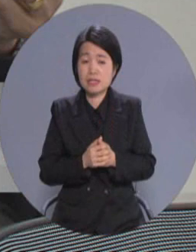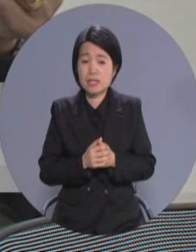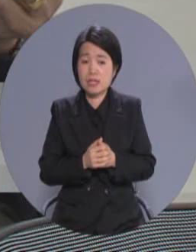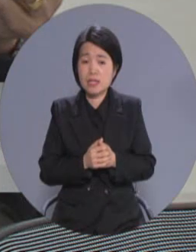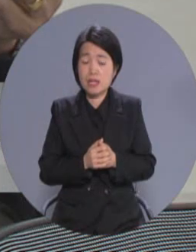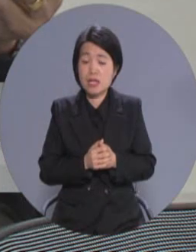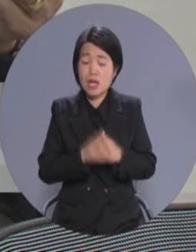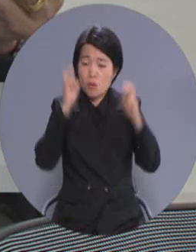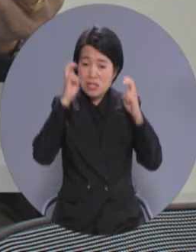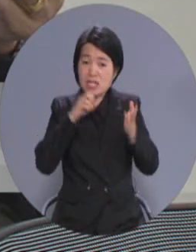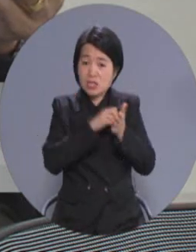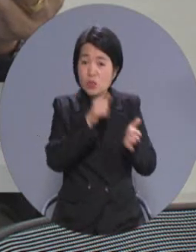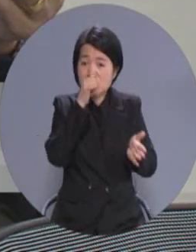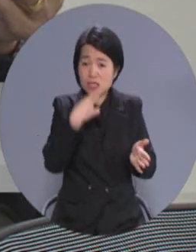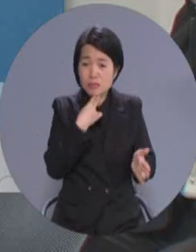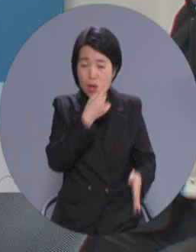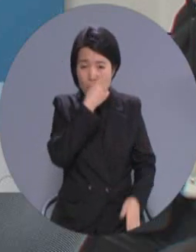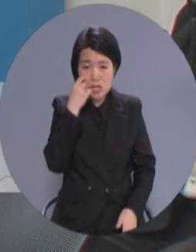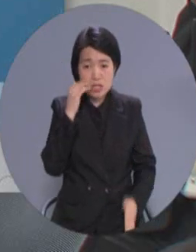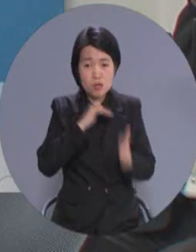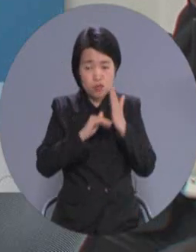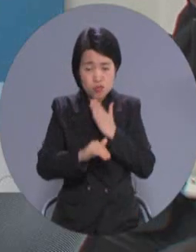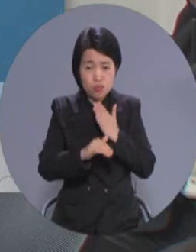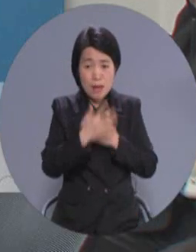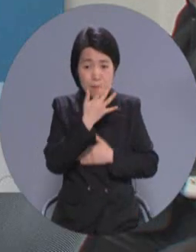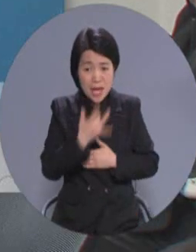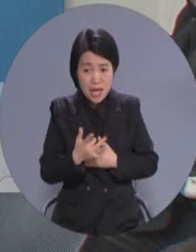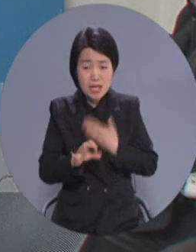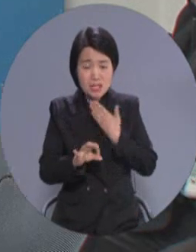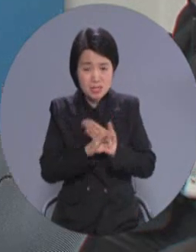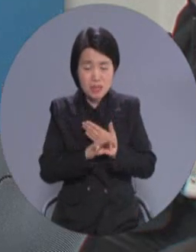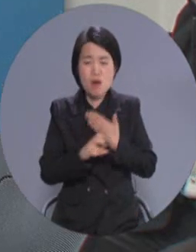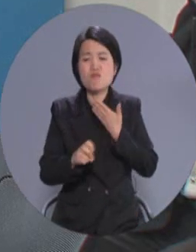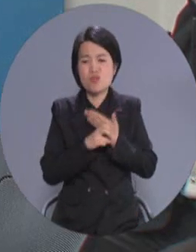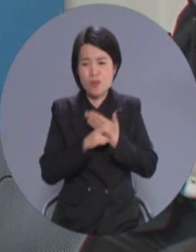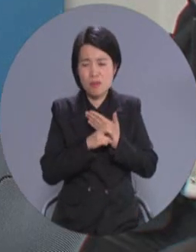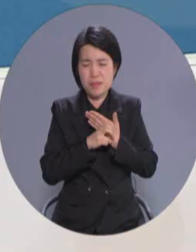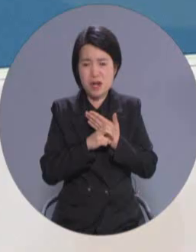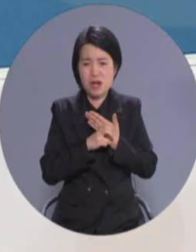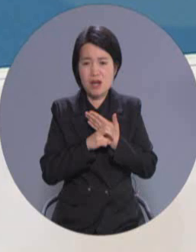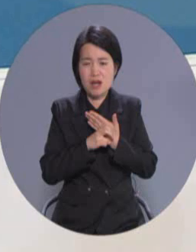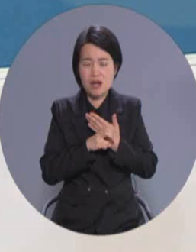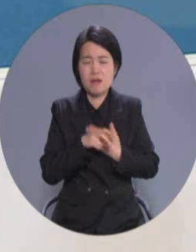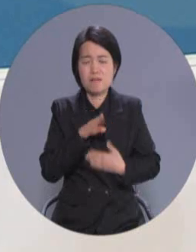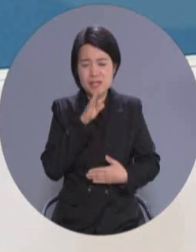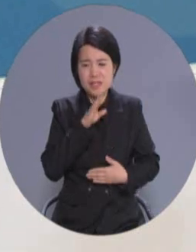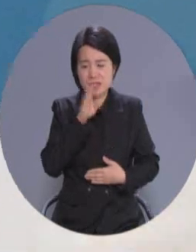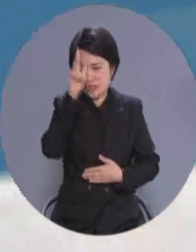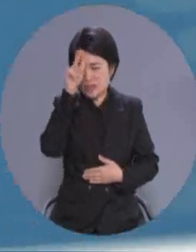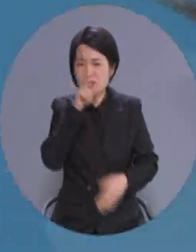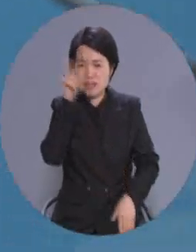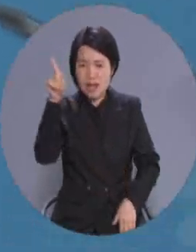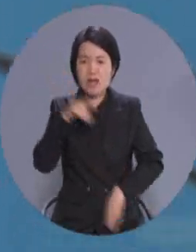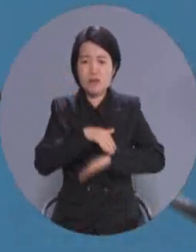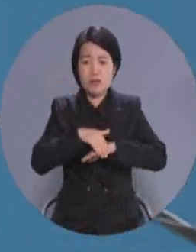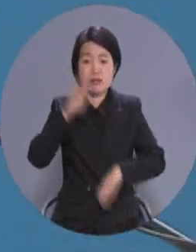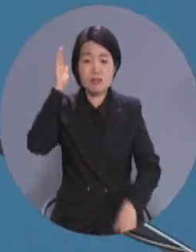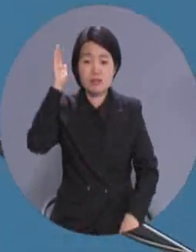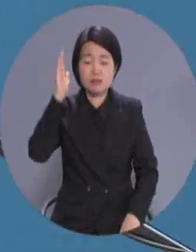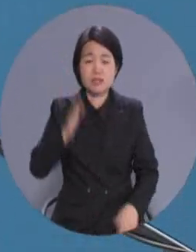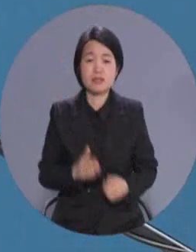여부 등을 확인하고 이에 해당하지 않을 경우 불법 여론조사로 경찰의 수사를 의뢰할 계획이라고